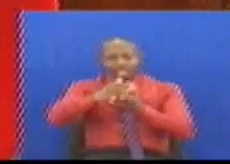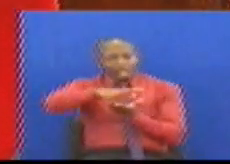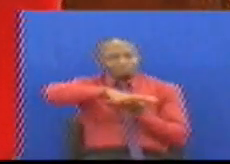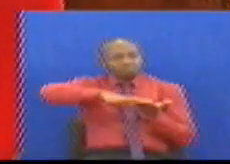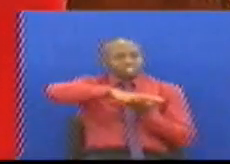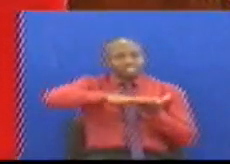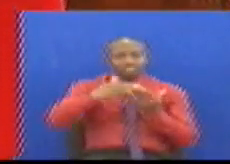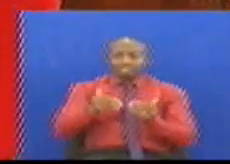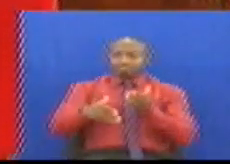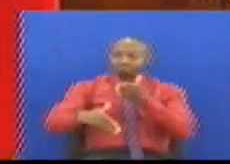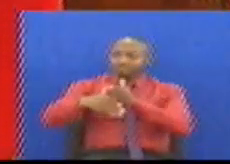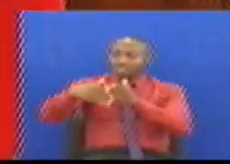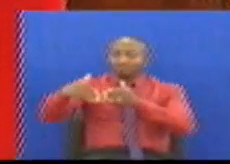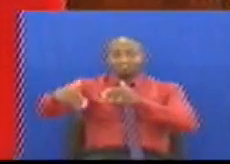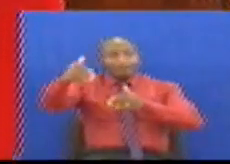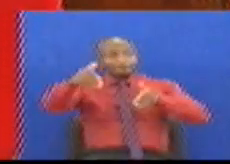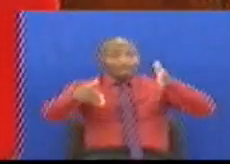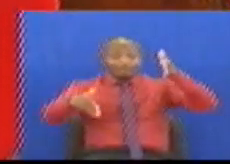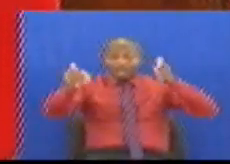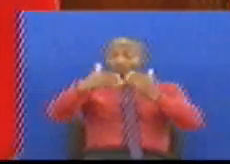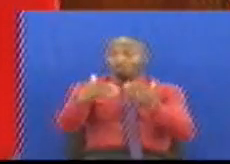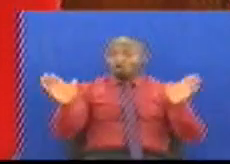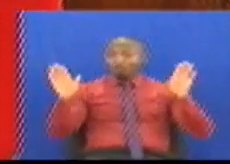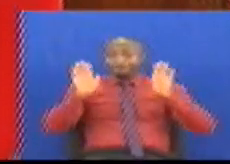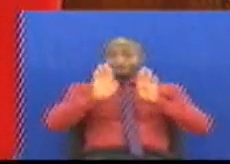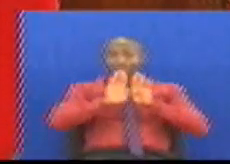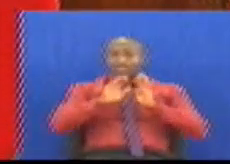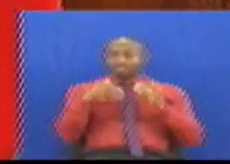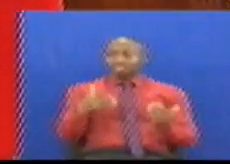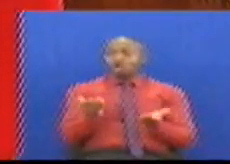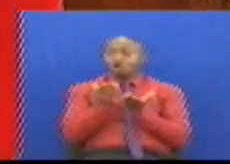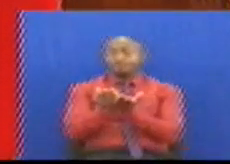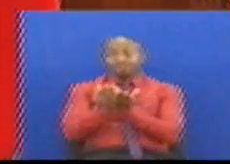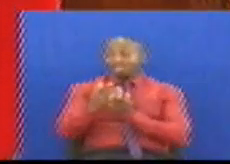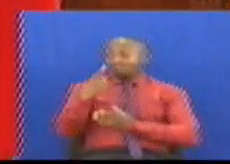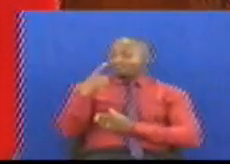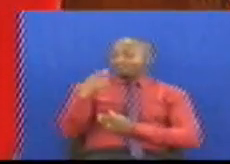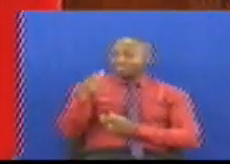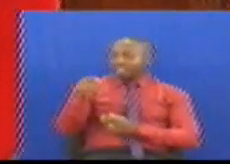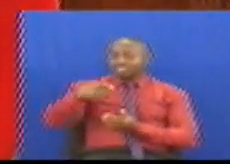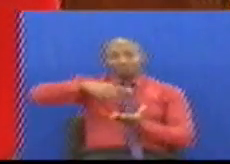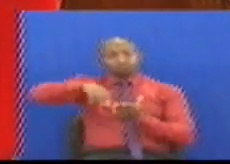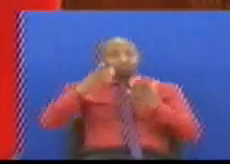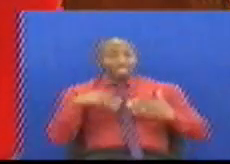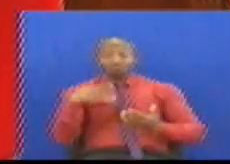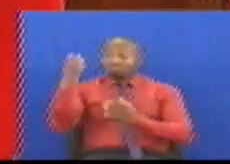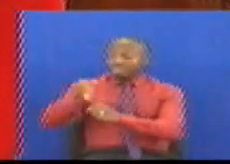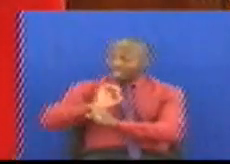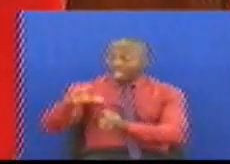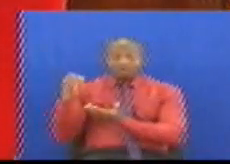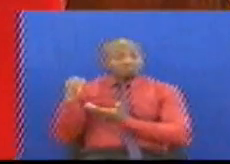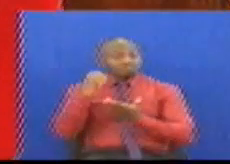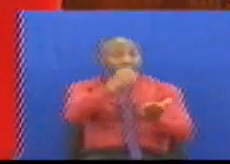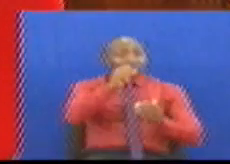sasa tunajenga boma. Ningeomba mheshimiwa waziri, hizi fedha zikipatikana za vituo vya afya, mtupelekee pale na